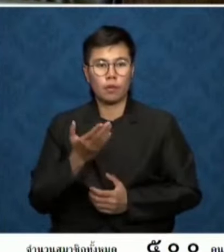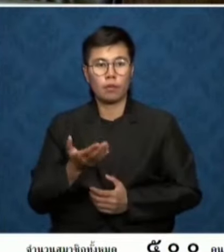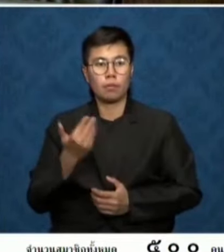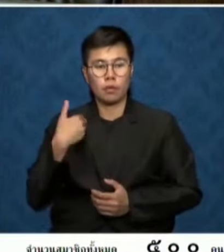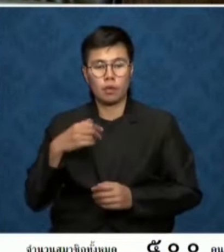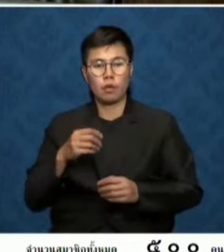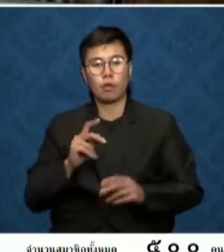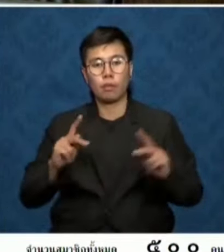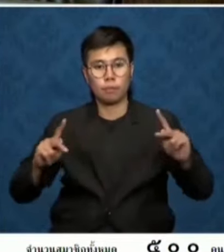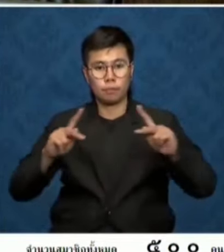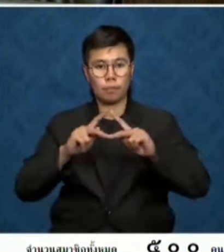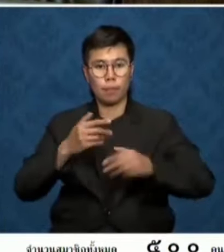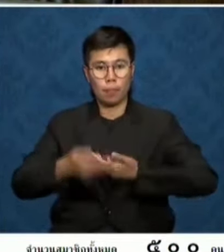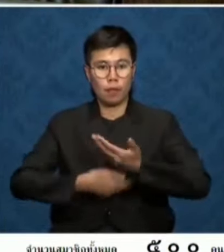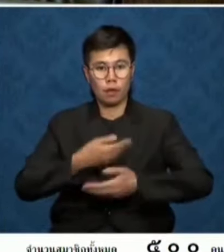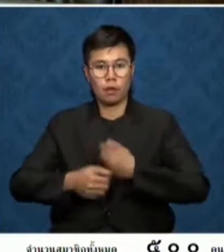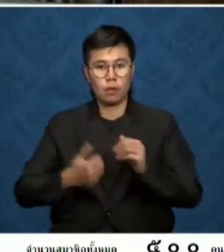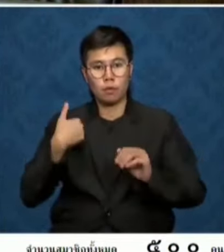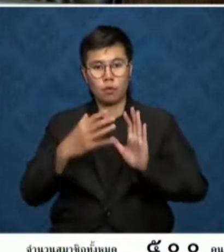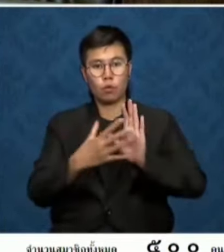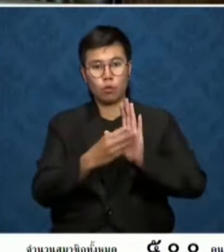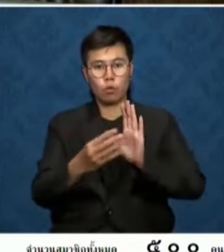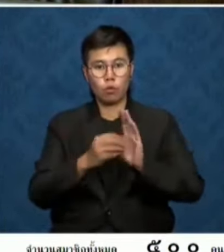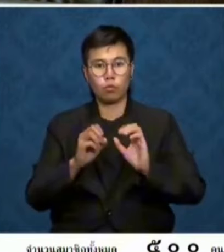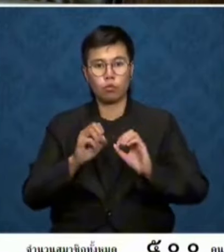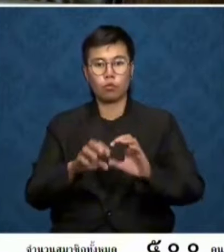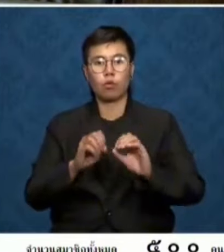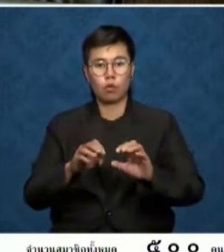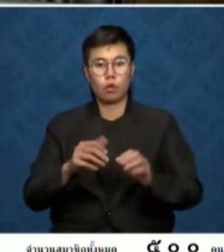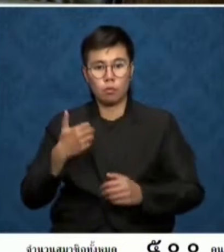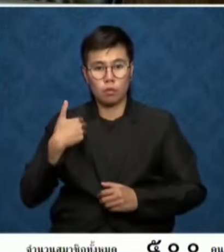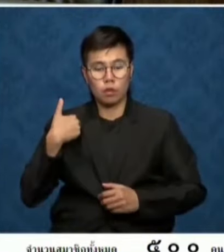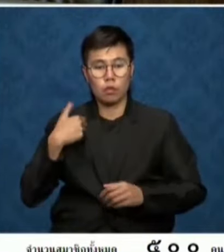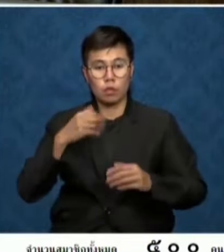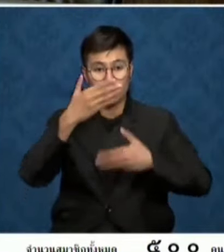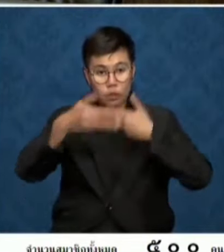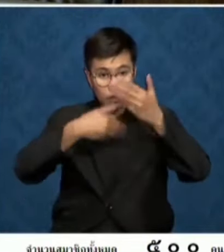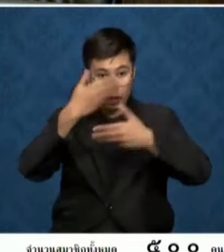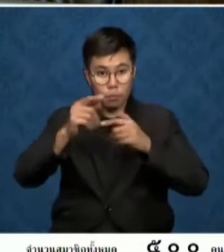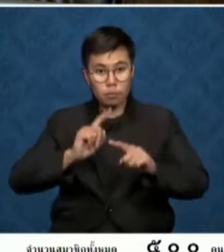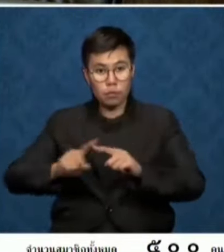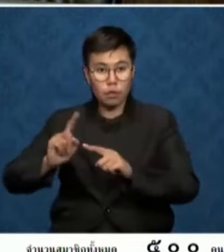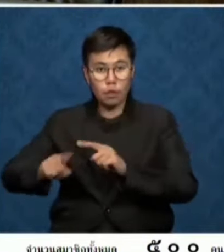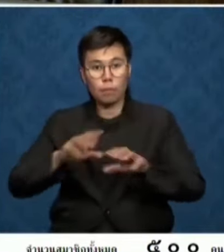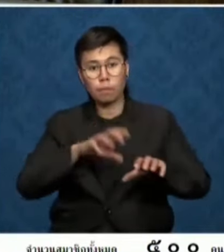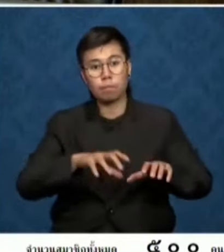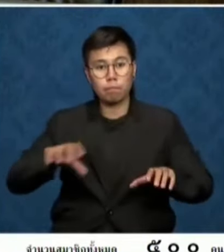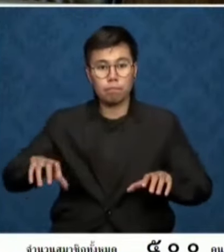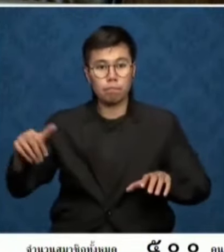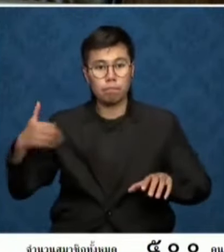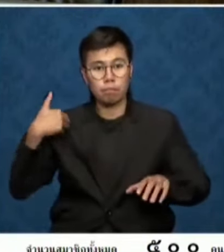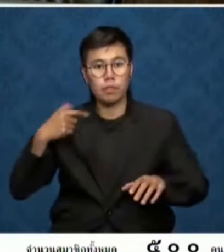ากระทรวงพาณิชย์นั้นมีการอบรมหรือการออกบูธต่างๆนั้นใช้งบประมาณผมเชื่อถ้ามีพื้นที่จะรู้เองว่า